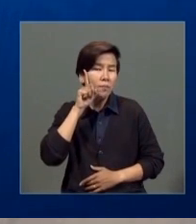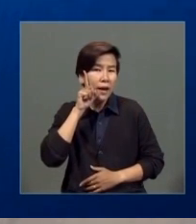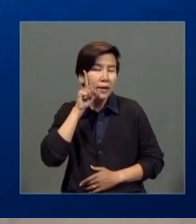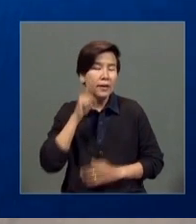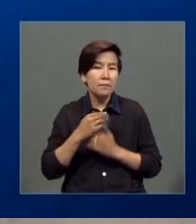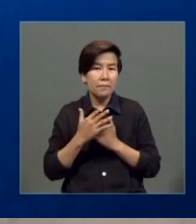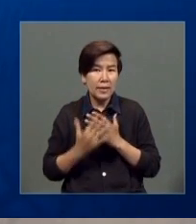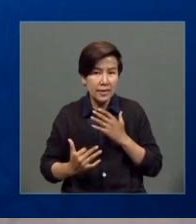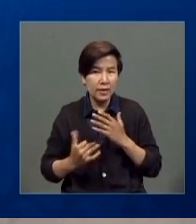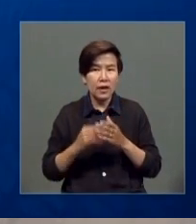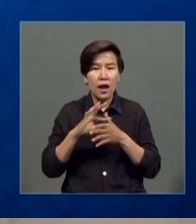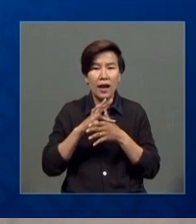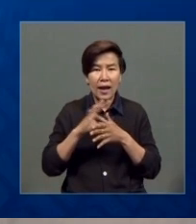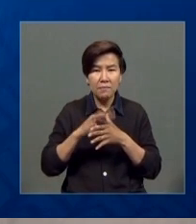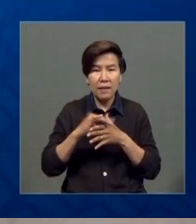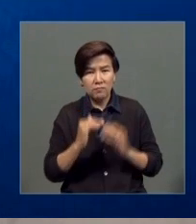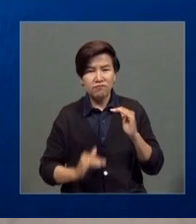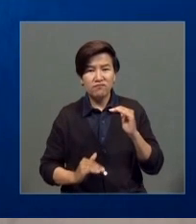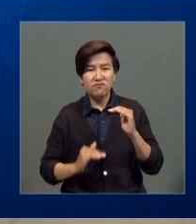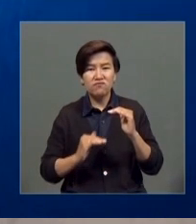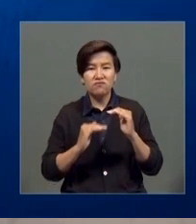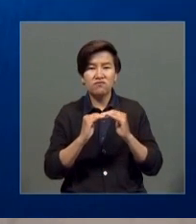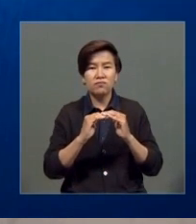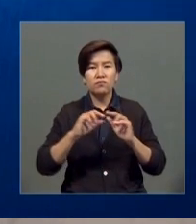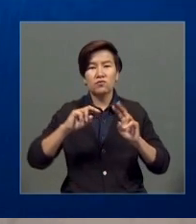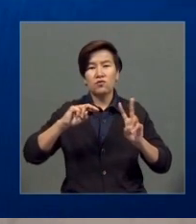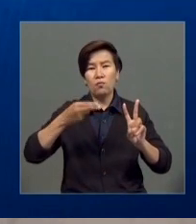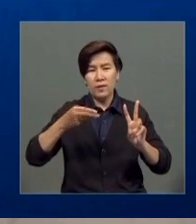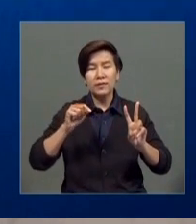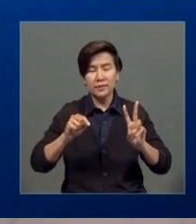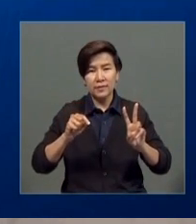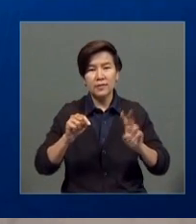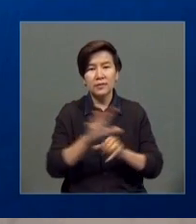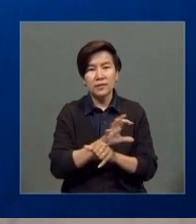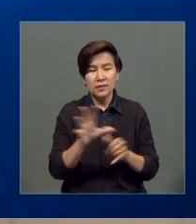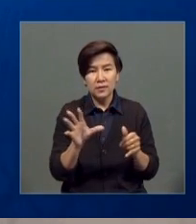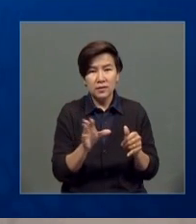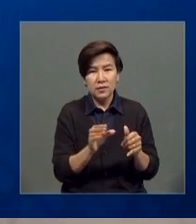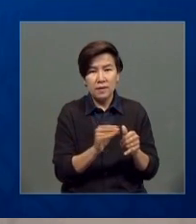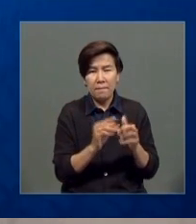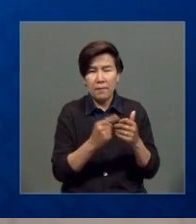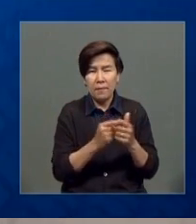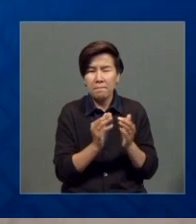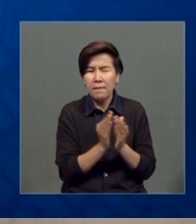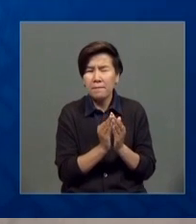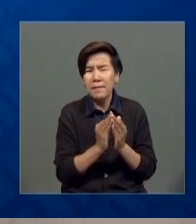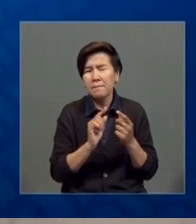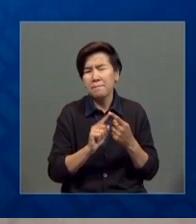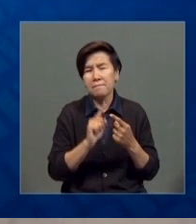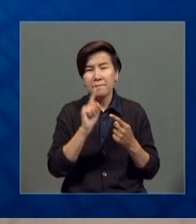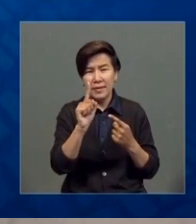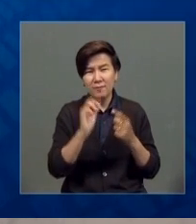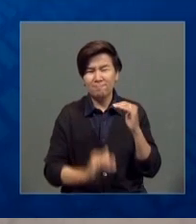อกเราไปแพร่เชื้อให้กับผู้สูงวัยแล้วมันก็เกิดความสุ่มเสี่ยงเกิดกรณีแบบนี้เพราะฉะนั้นยังคงเน้นย้ำนะว่าเร